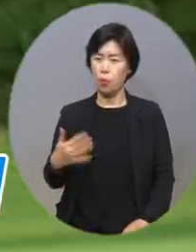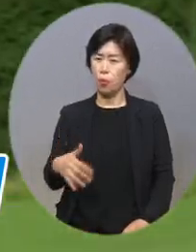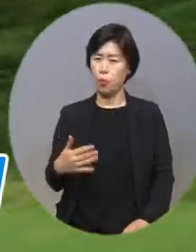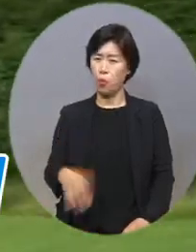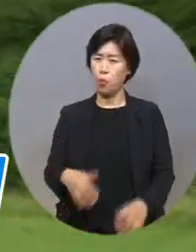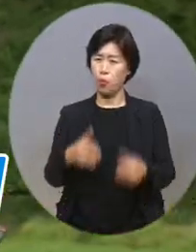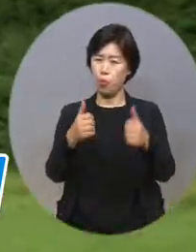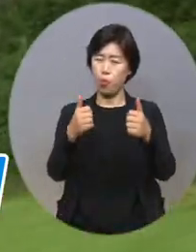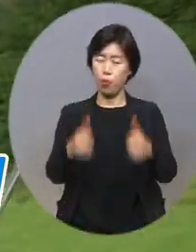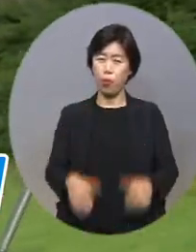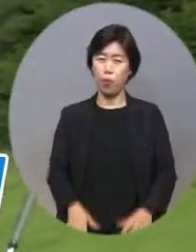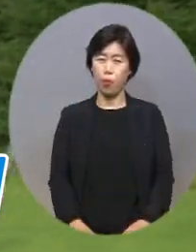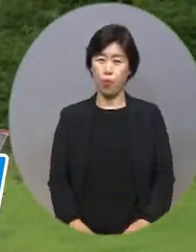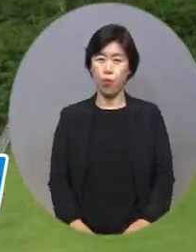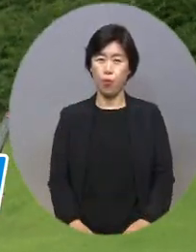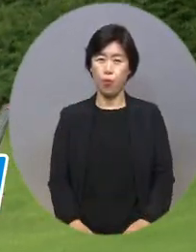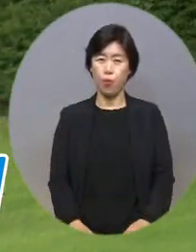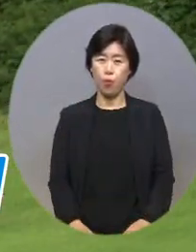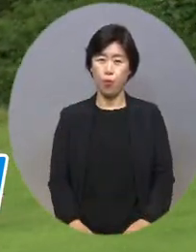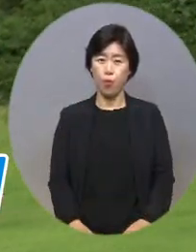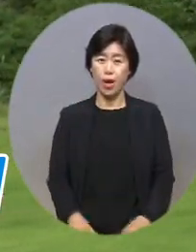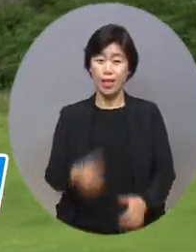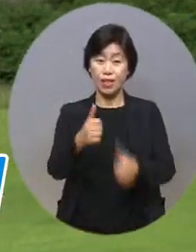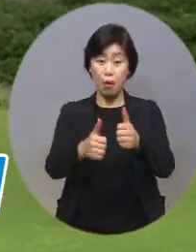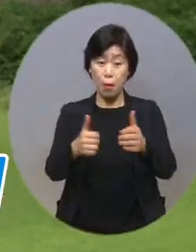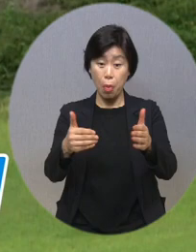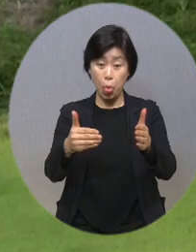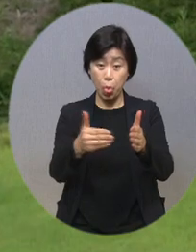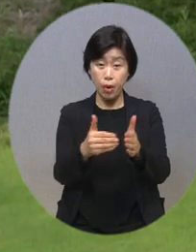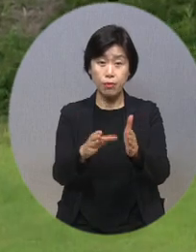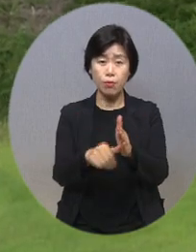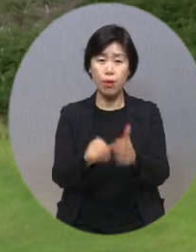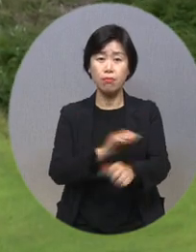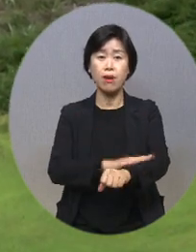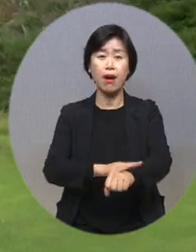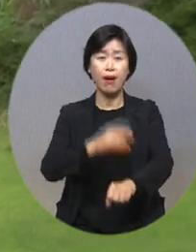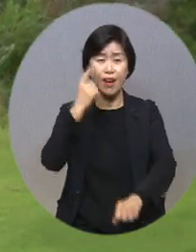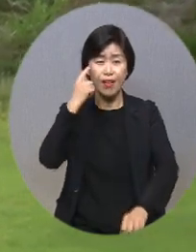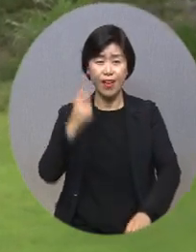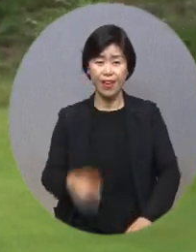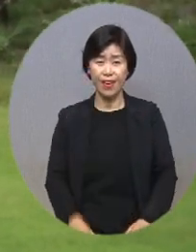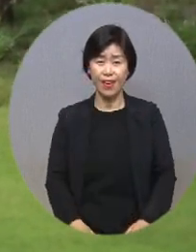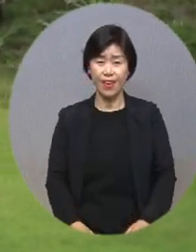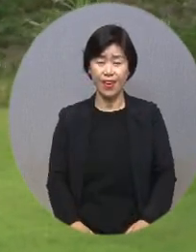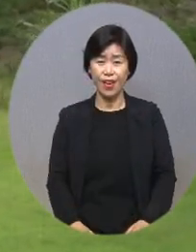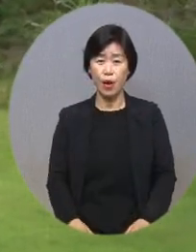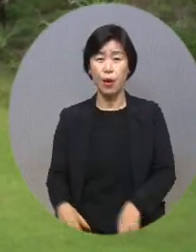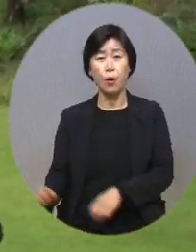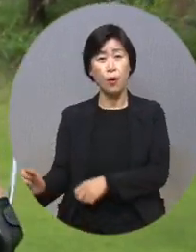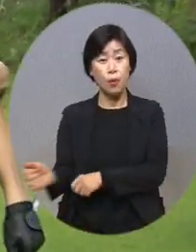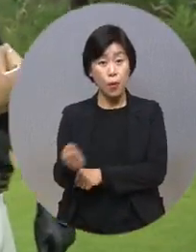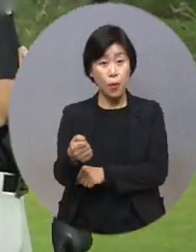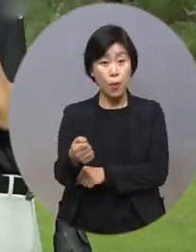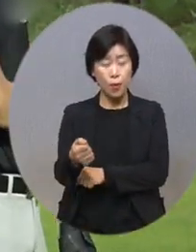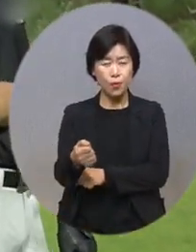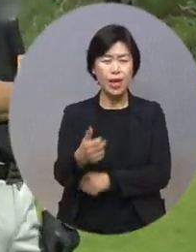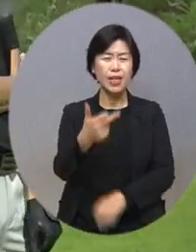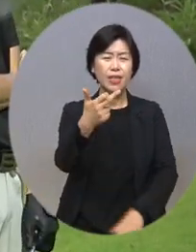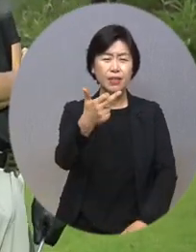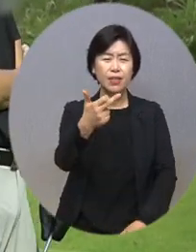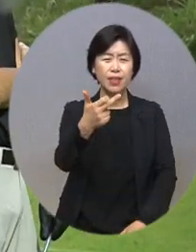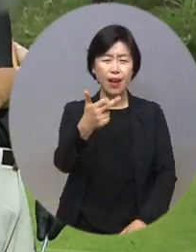난리. 우와. 근데 왜 집에 갈 때쯤에 제대로 해? 원래 골프 항상 그래. 골프 항상 알지. 17홀쯤에 잘 치는 거.